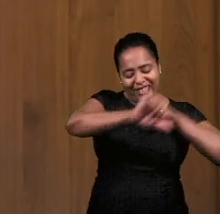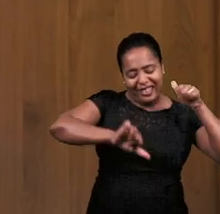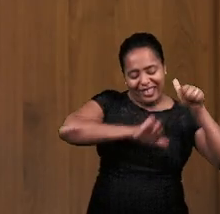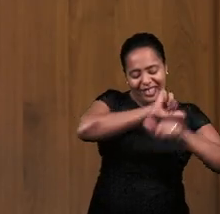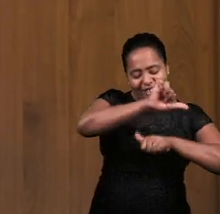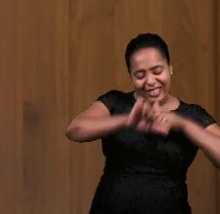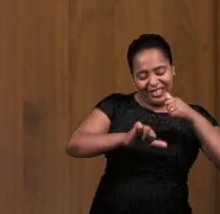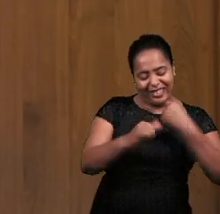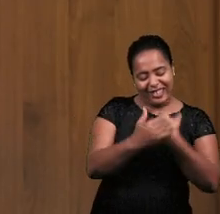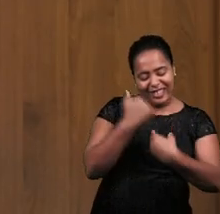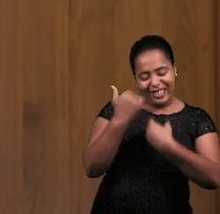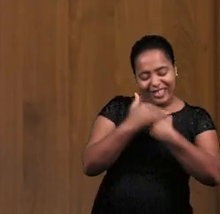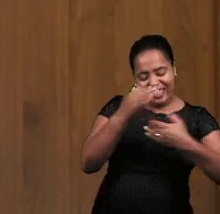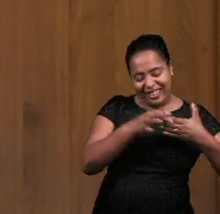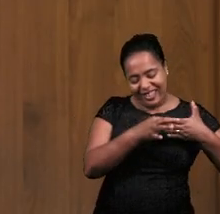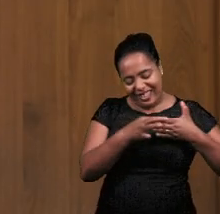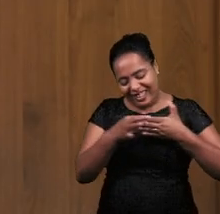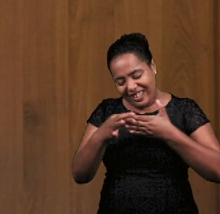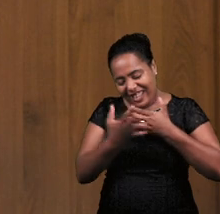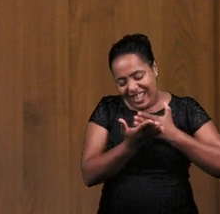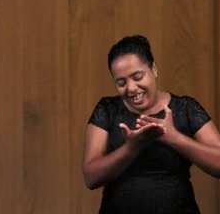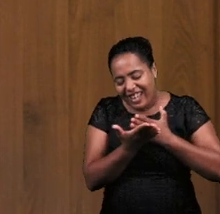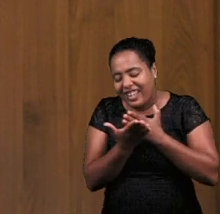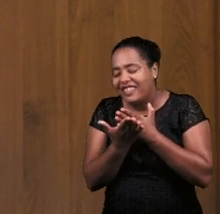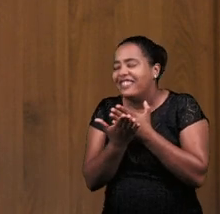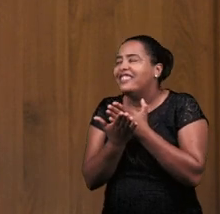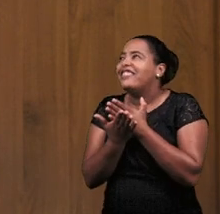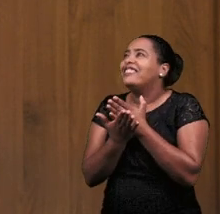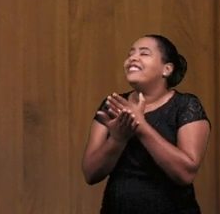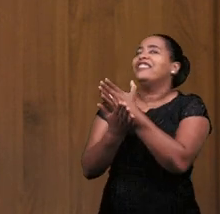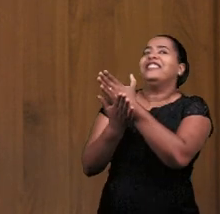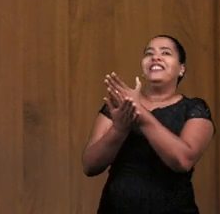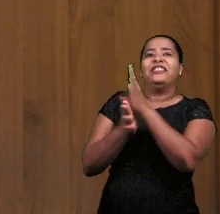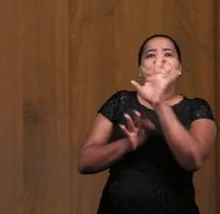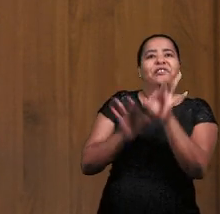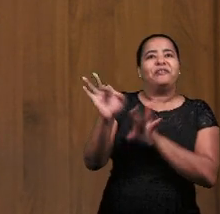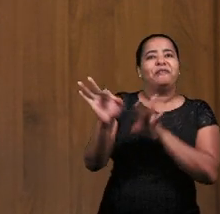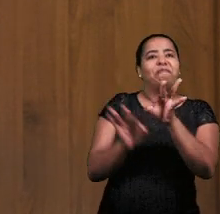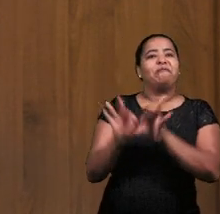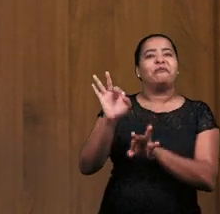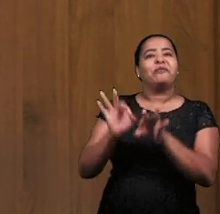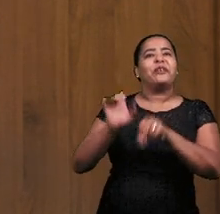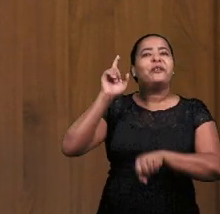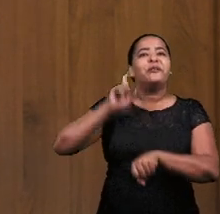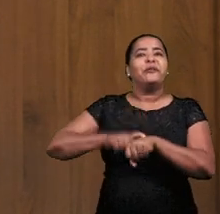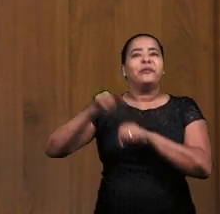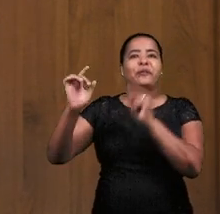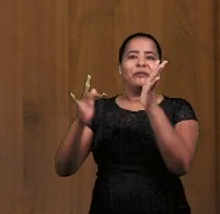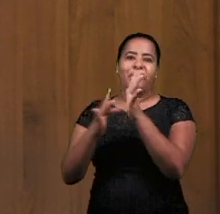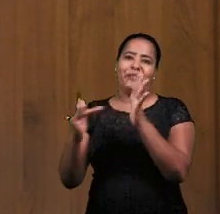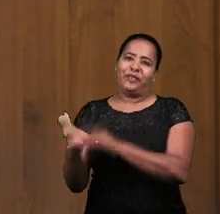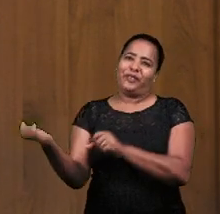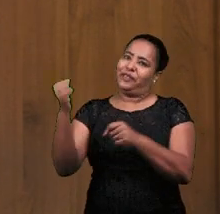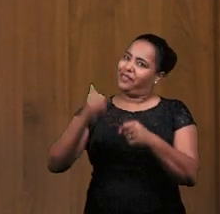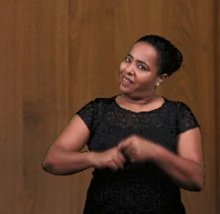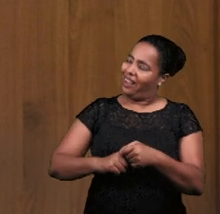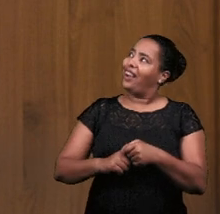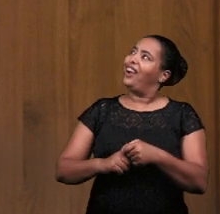dirige, nous met dans le chemin afin de nous préparer pour le retour de Jésus. Jésus va